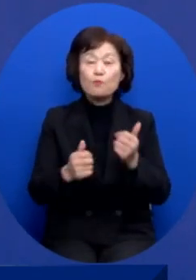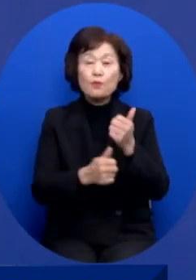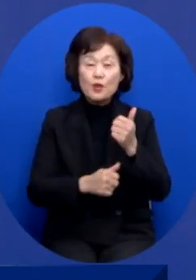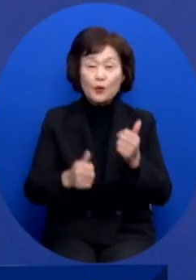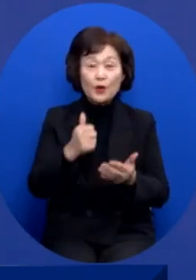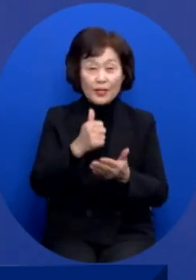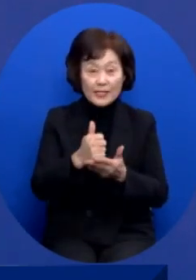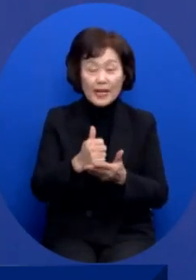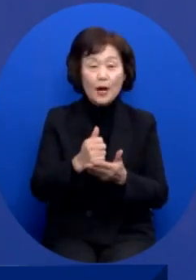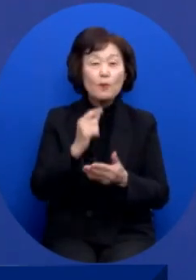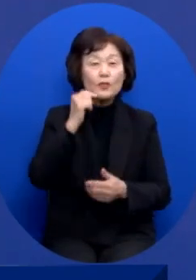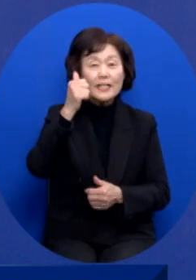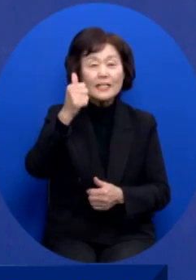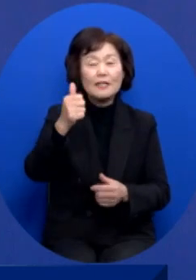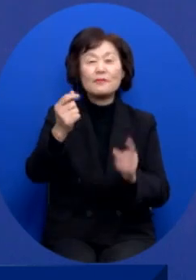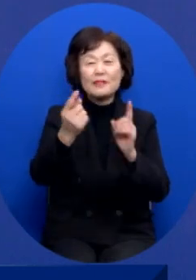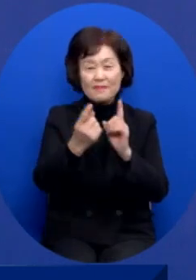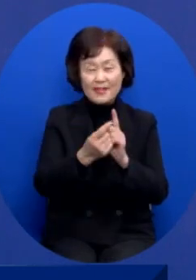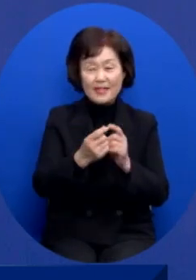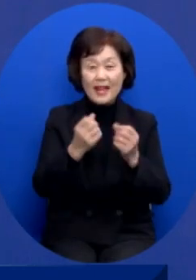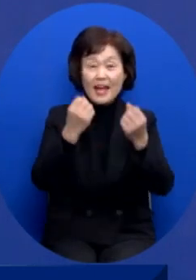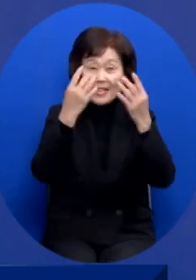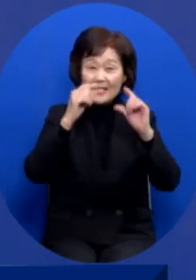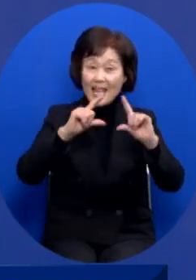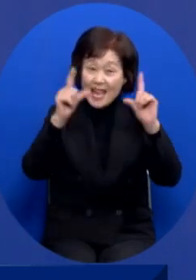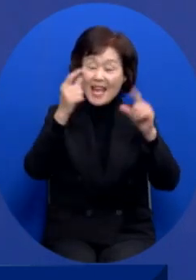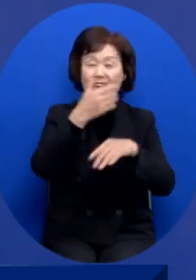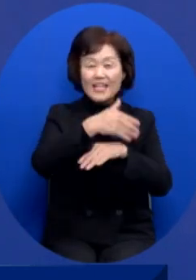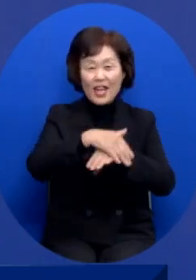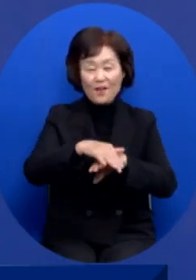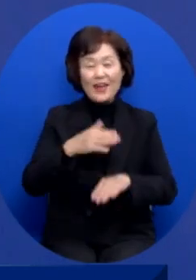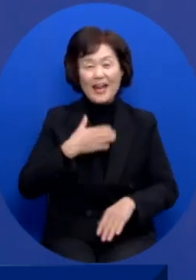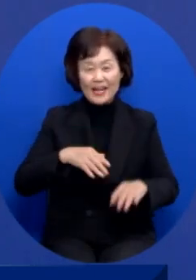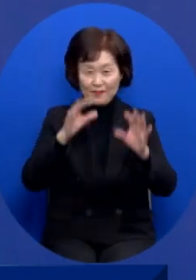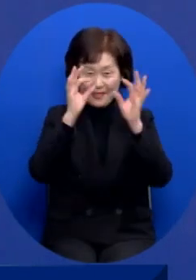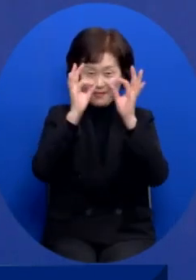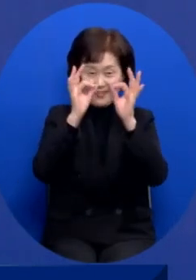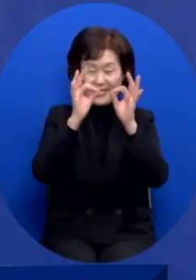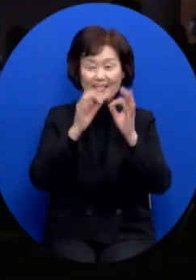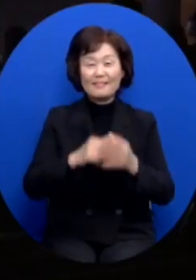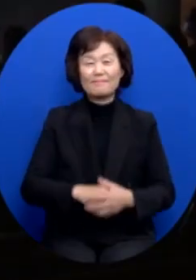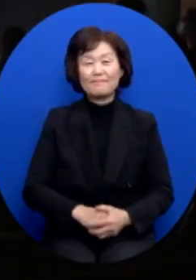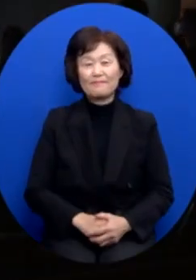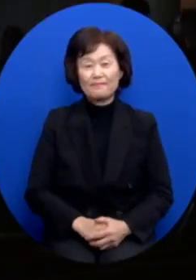중앙감리교회 이형노 목사를 만나 새해 계획을 들어봤습니다. 최대진 기자입니다.